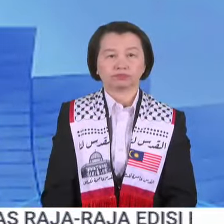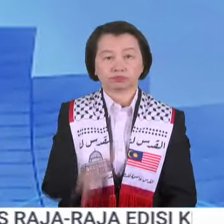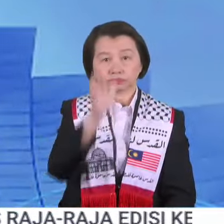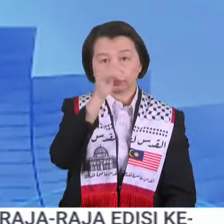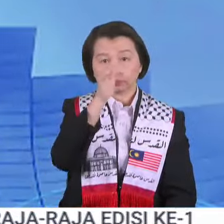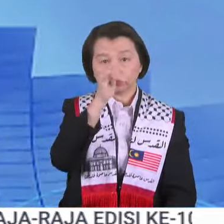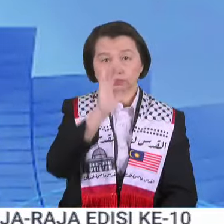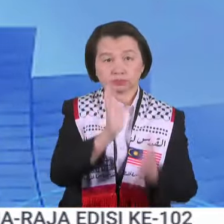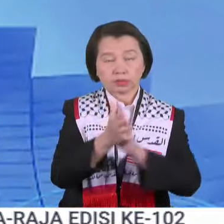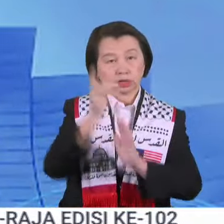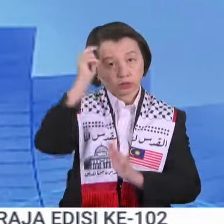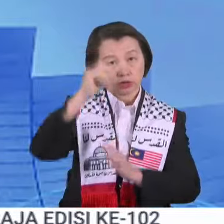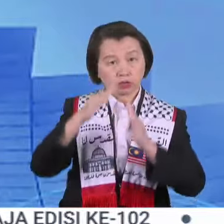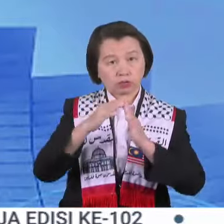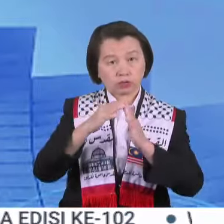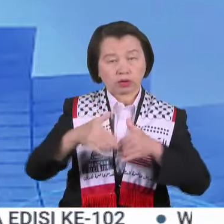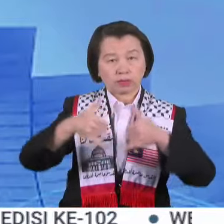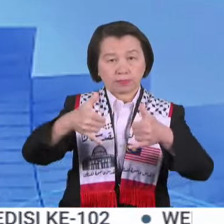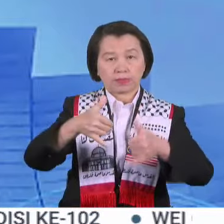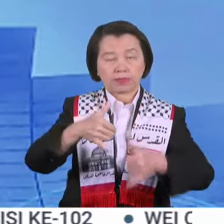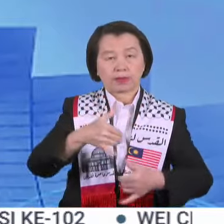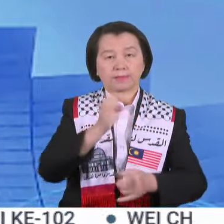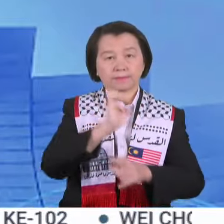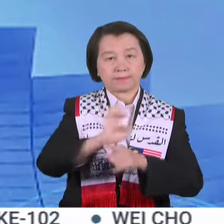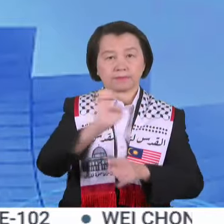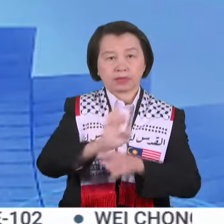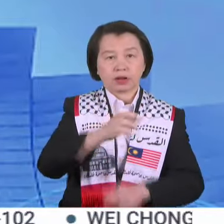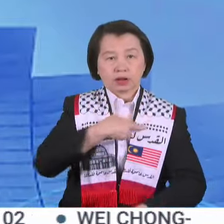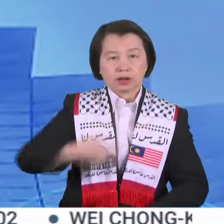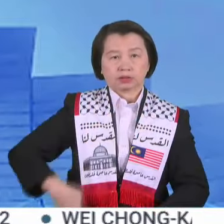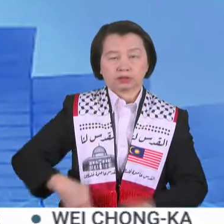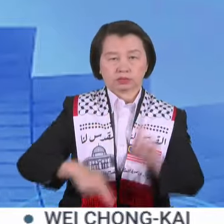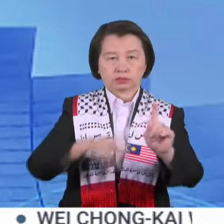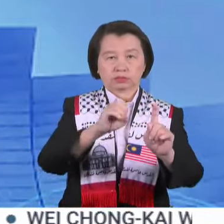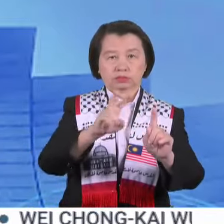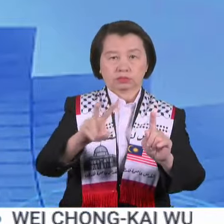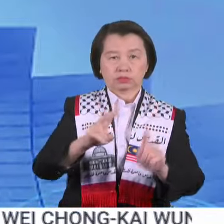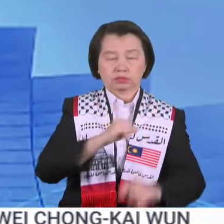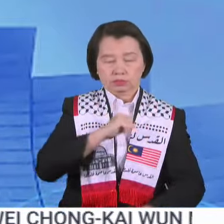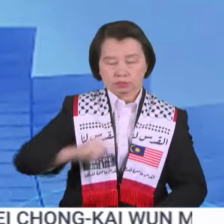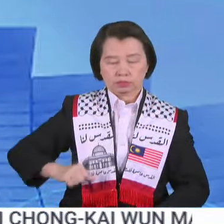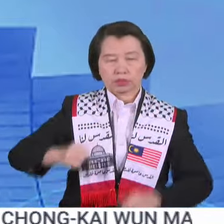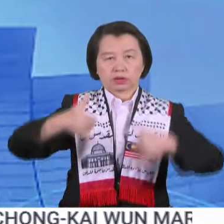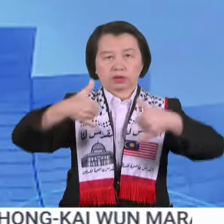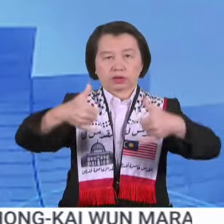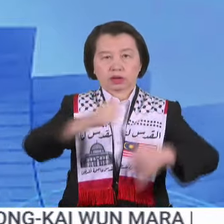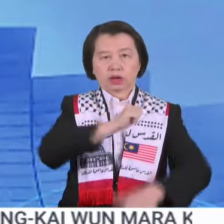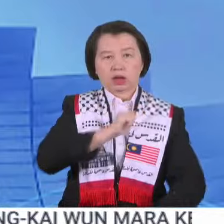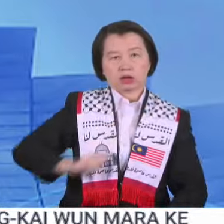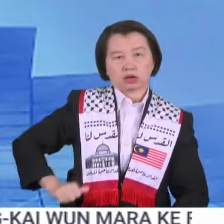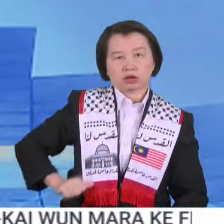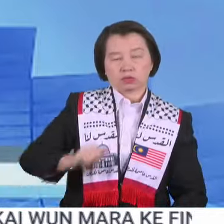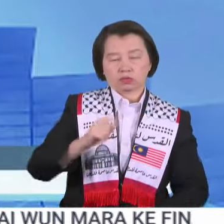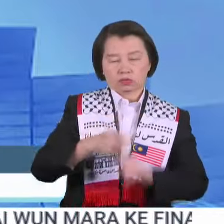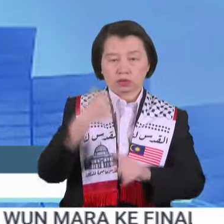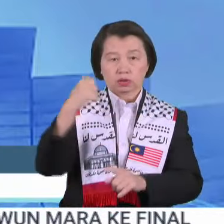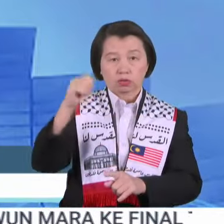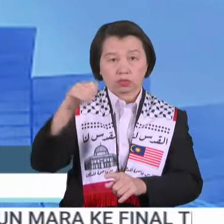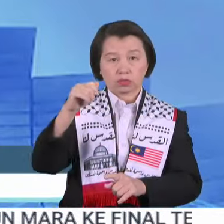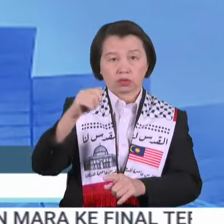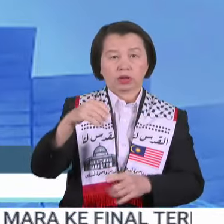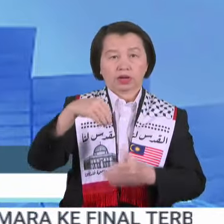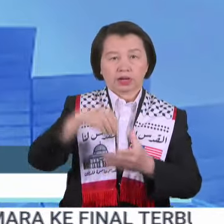Melaka menjadi tuan rumah kejohanan Piala Emas Raja-Raja kali ke-102 dan Piala Agong Oktober ini. Pemilihan negeri itu sempena tahun melawat